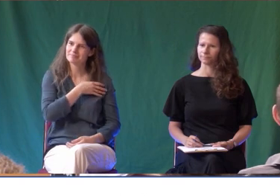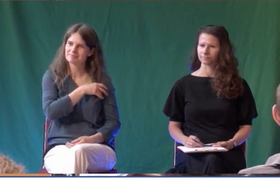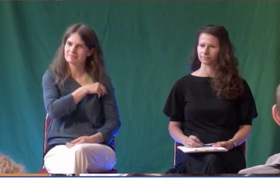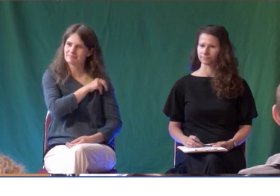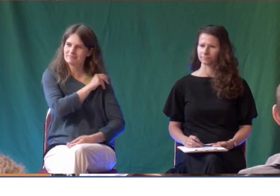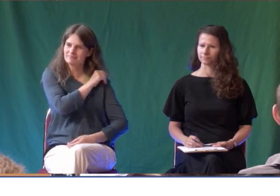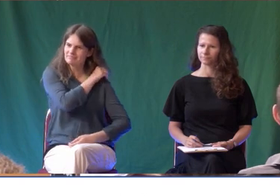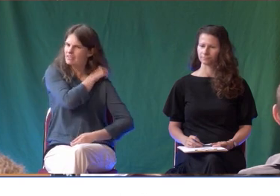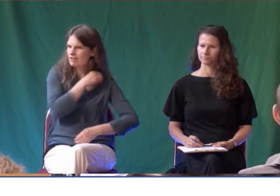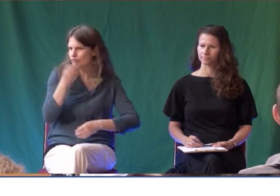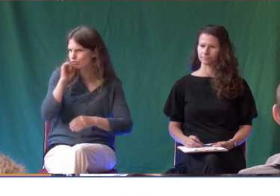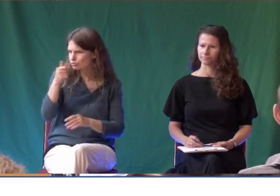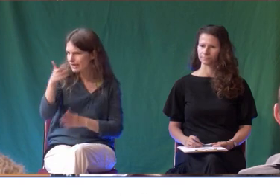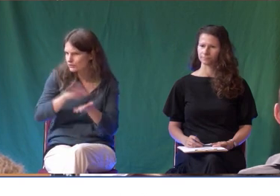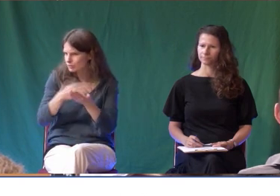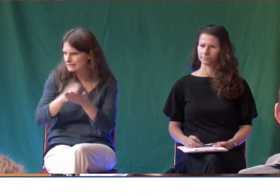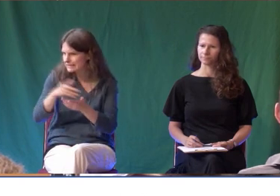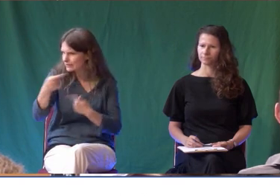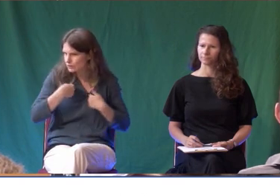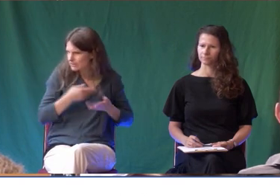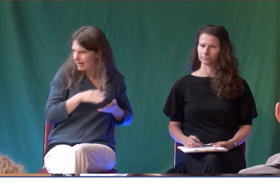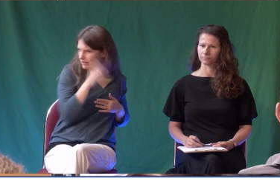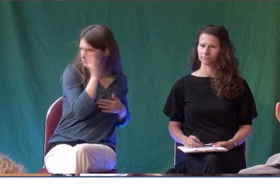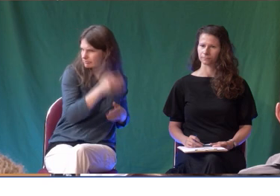wollen sie erst oder soll ich weitermachen